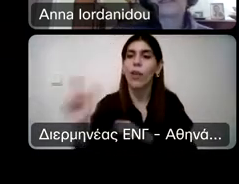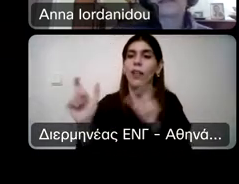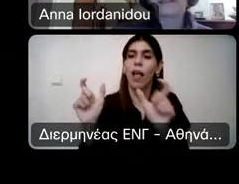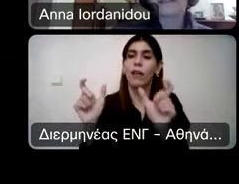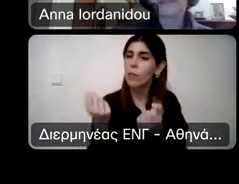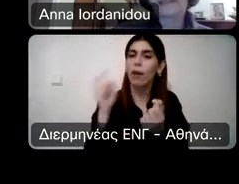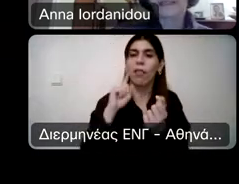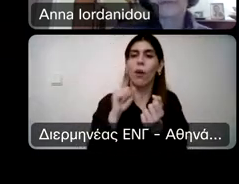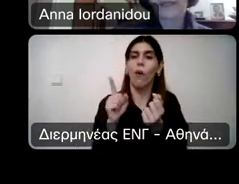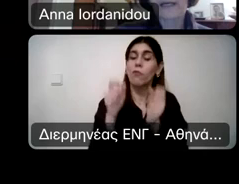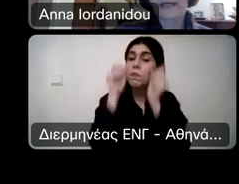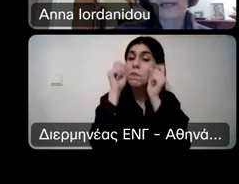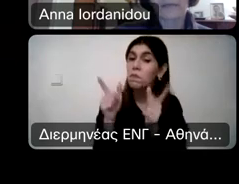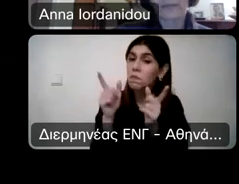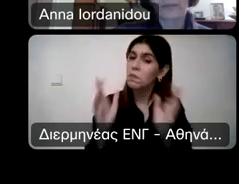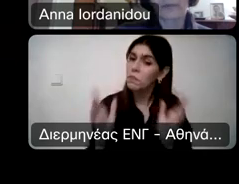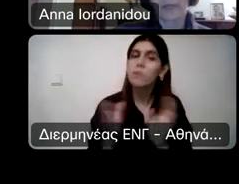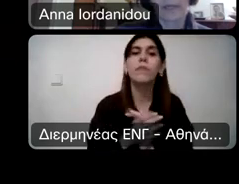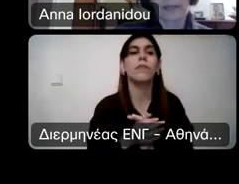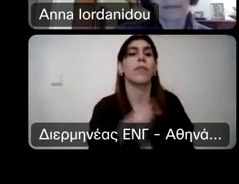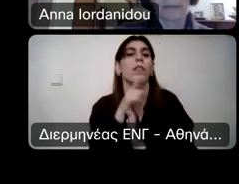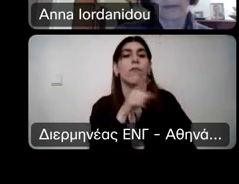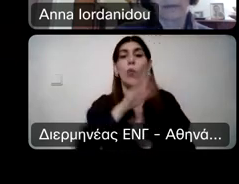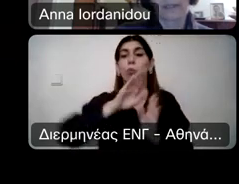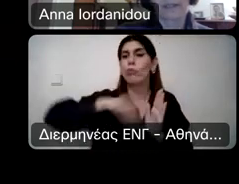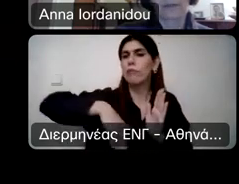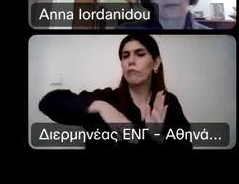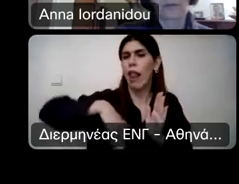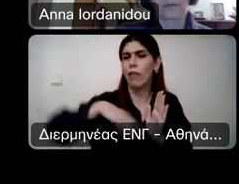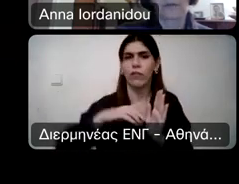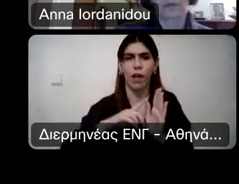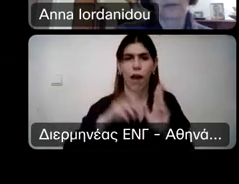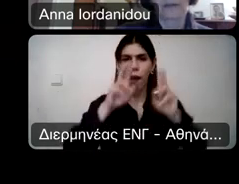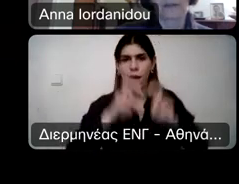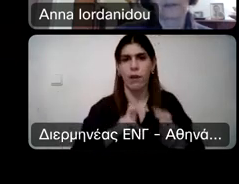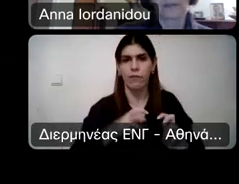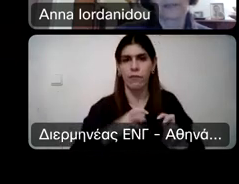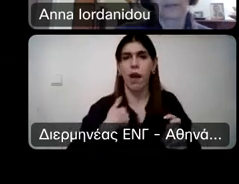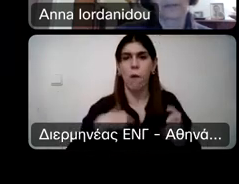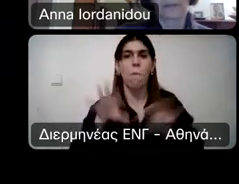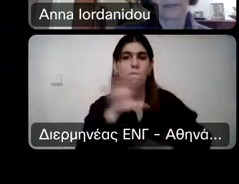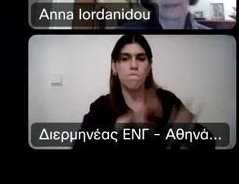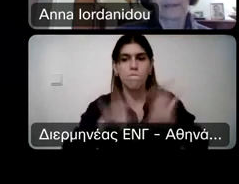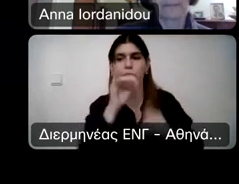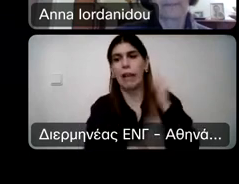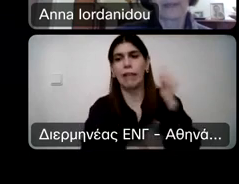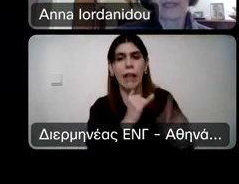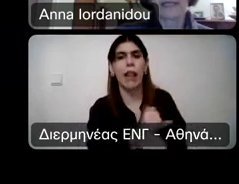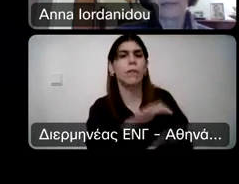Εδώ είναι η τελευταία έρευνα που έχω κάνει στο διαδίκτυο,